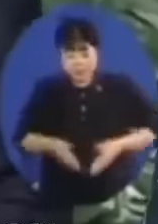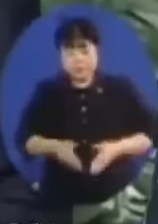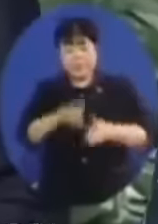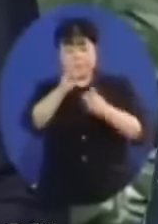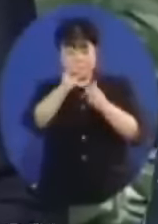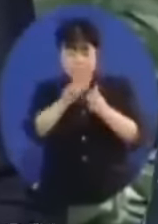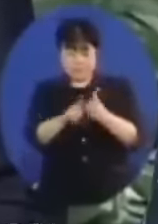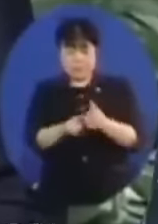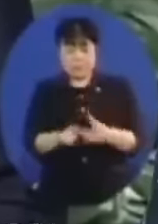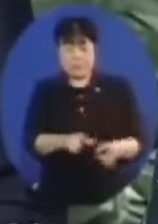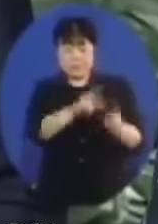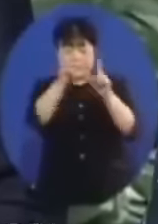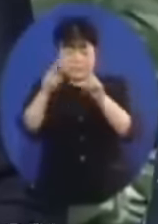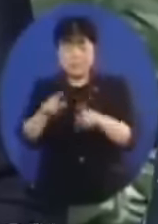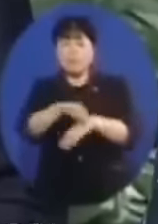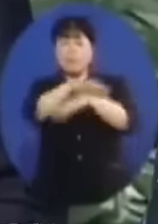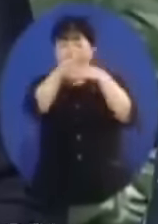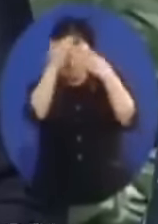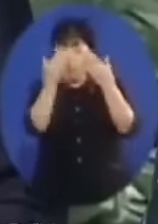태어나서 사는 것이